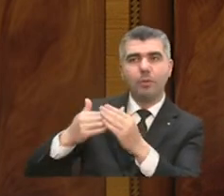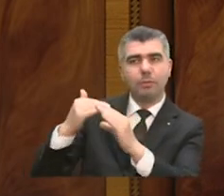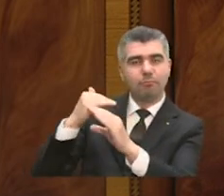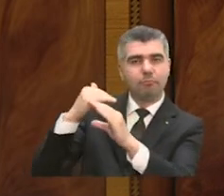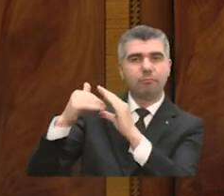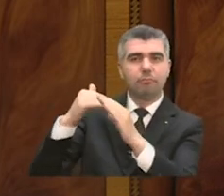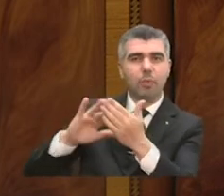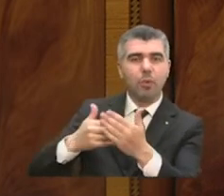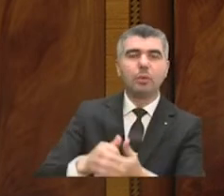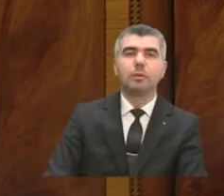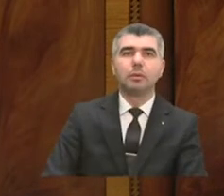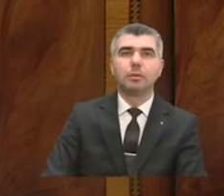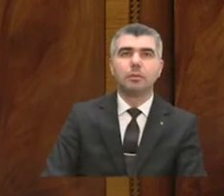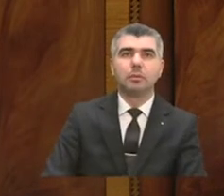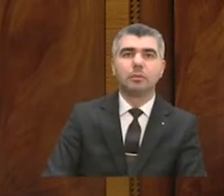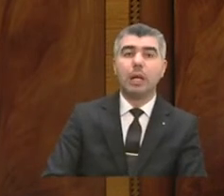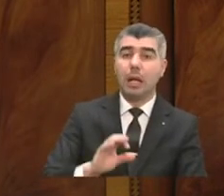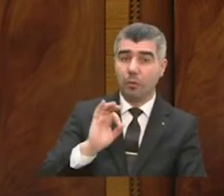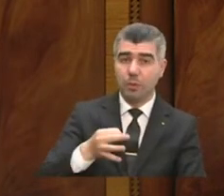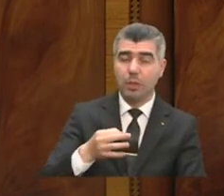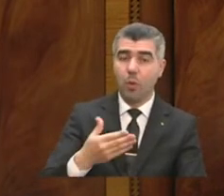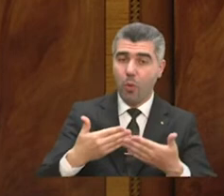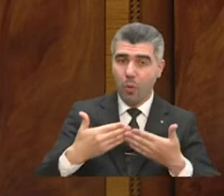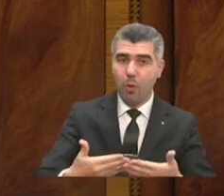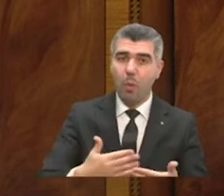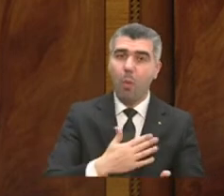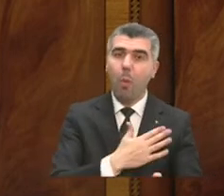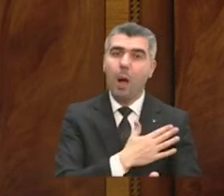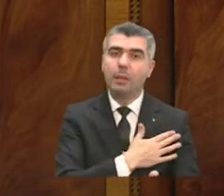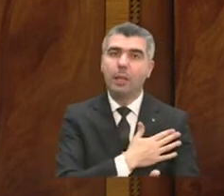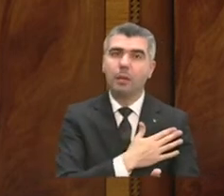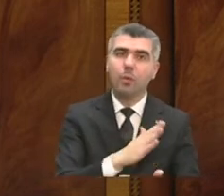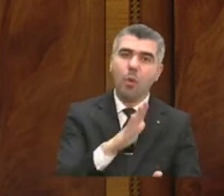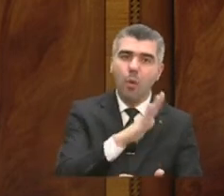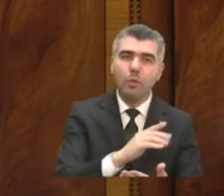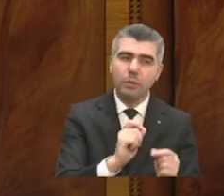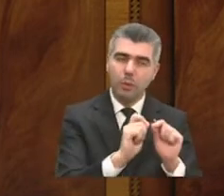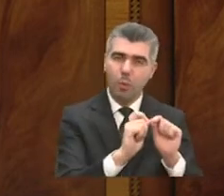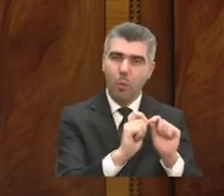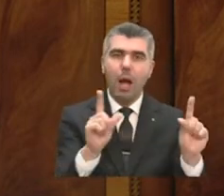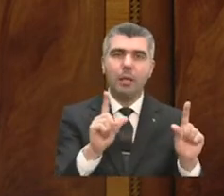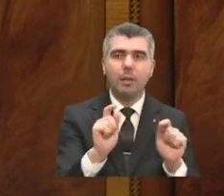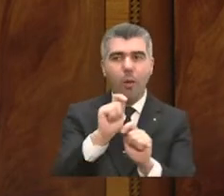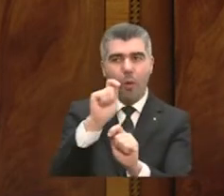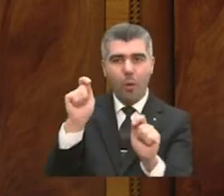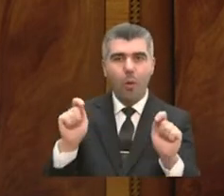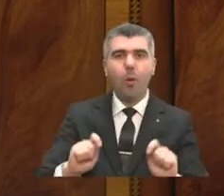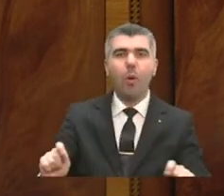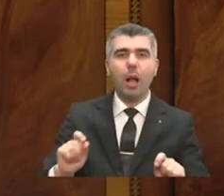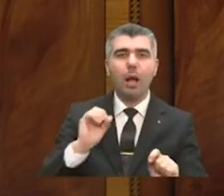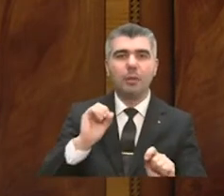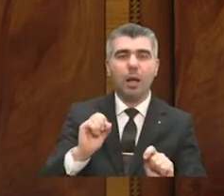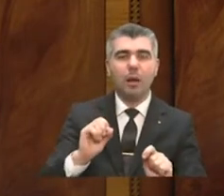meilleure réponse qu'on peut dire à nos ennemis.